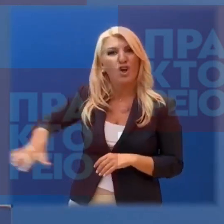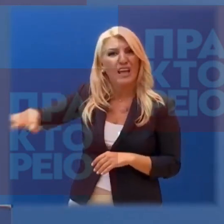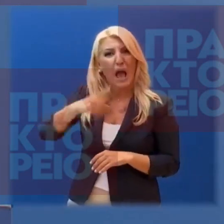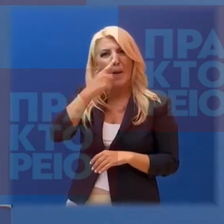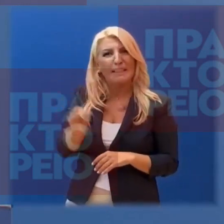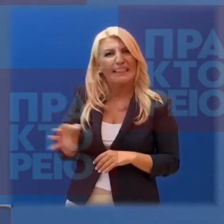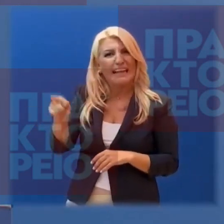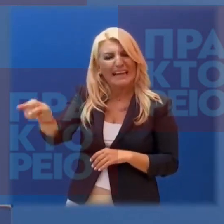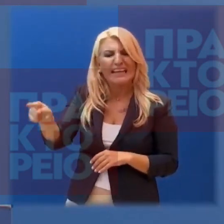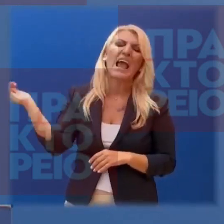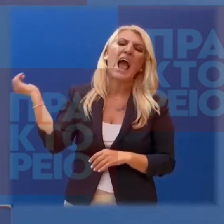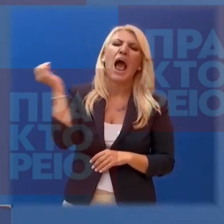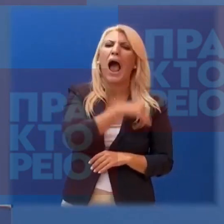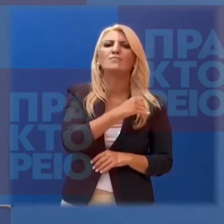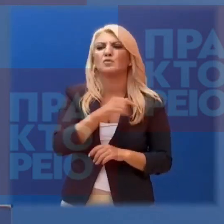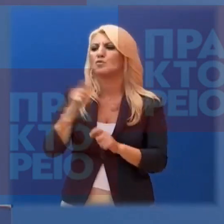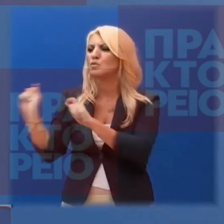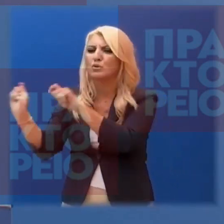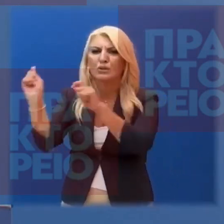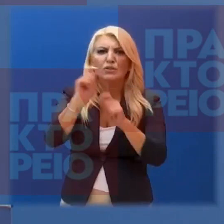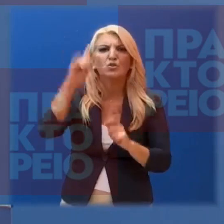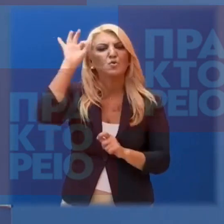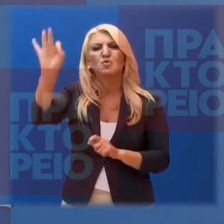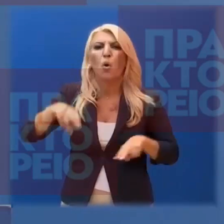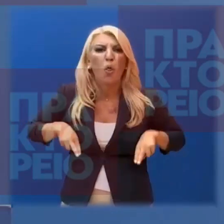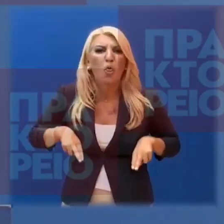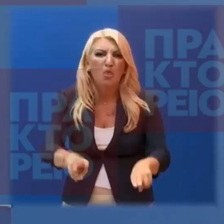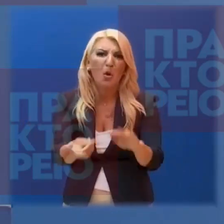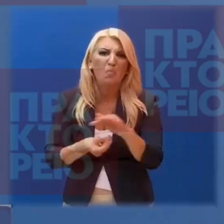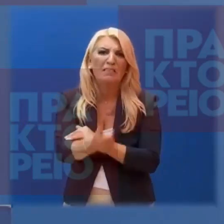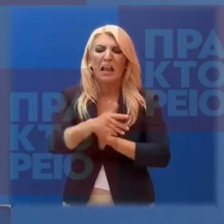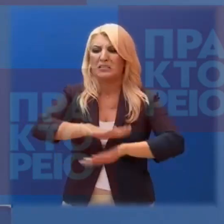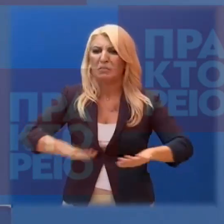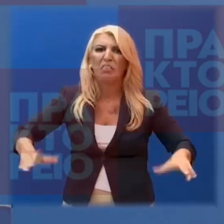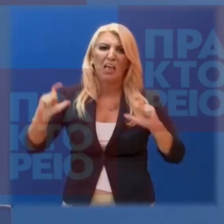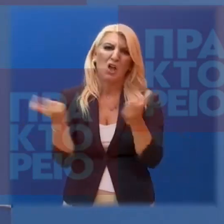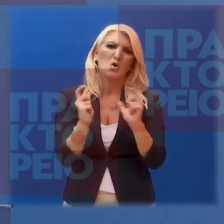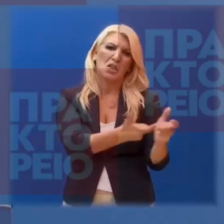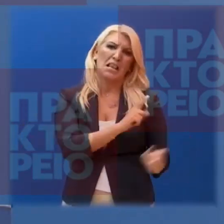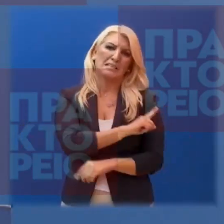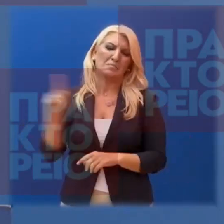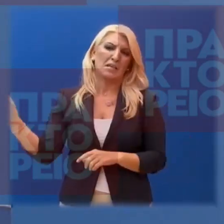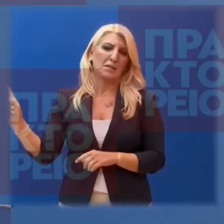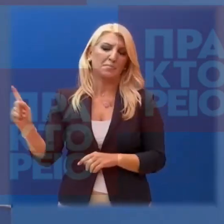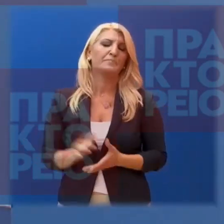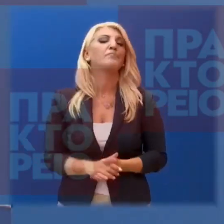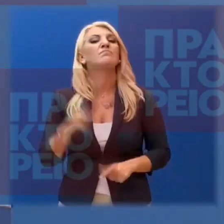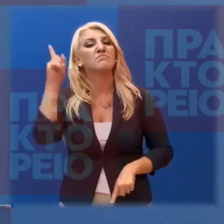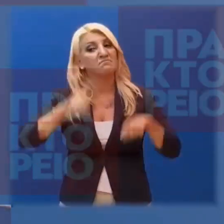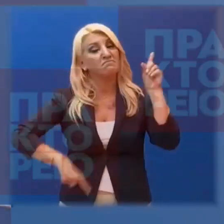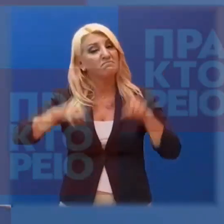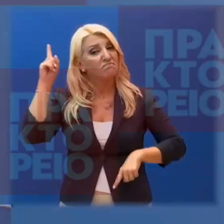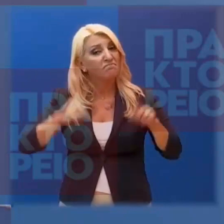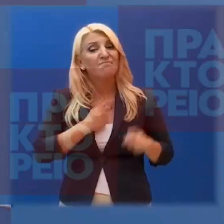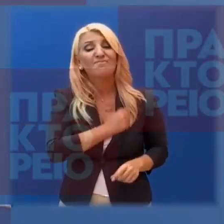βράδυ. Όμως, κάποιοι δεν σέβονται τη χώρα που τους φιλοξενεί και πασχίζουν να αποδείξουν ότι